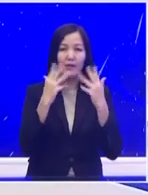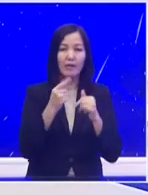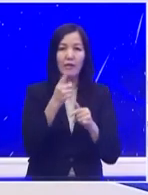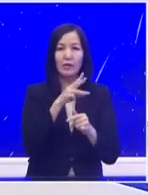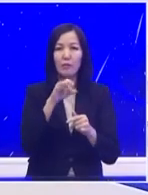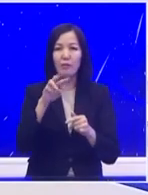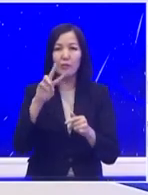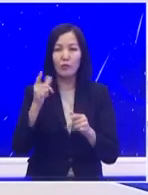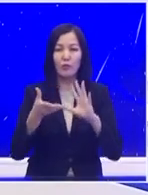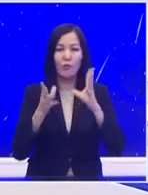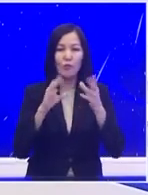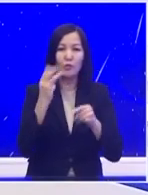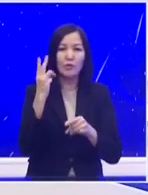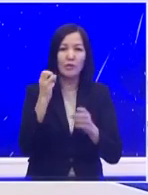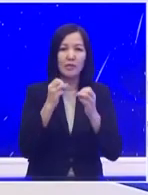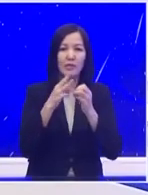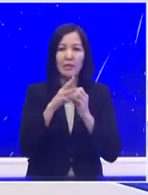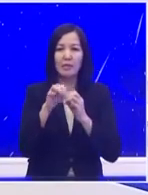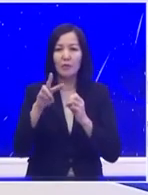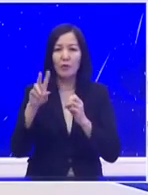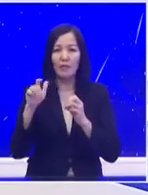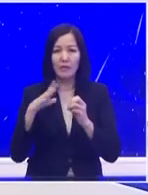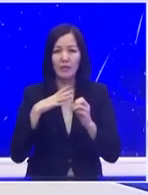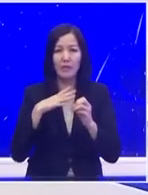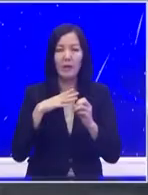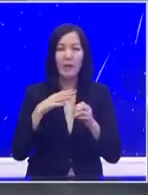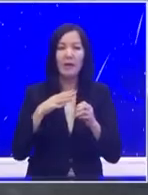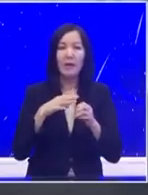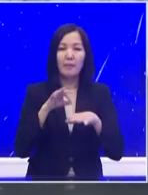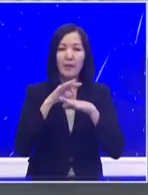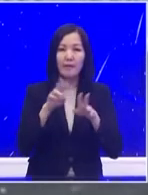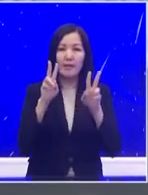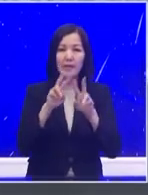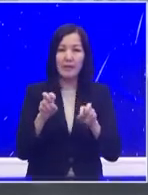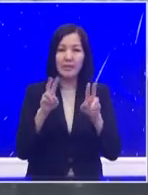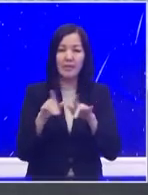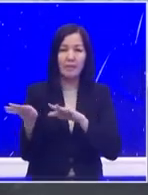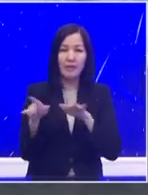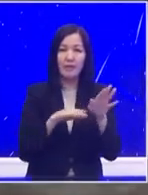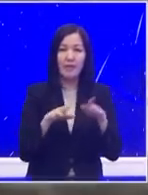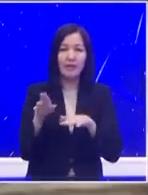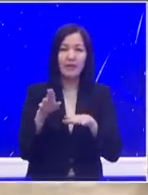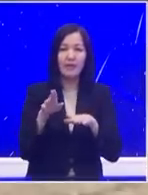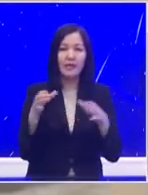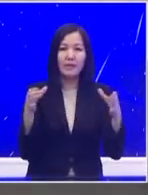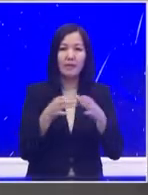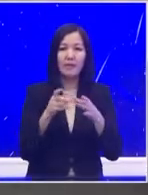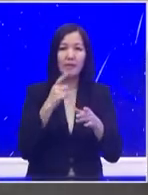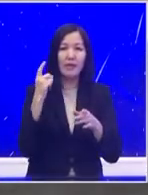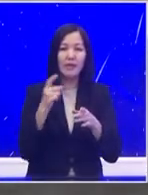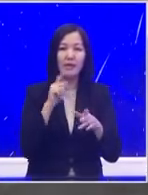штук на общую сумму 313 миллионов тенге. В ходе проведения оперативно-розыскных мероприятий